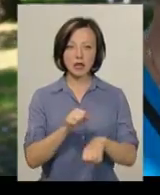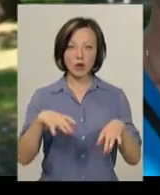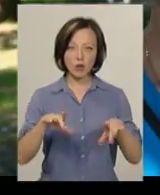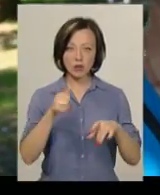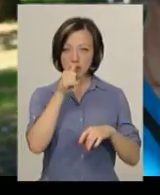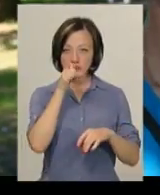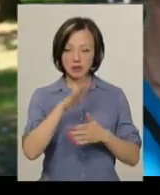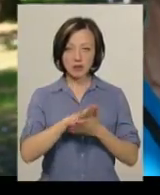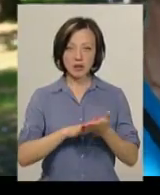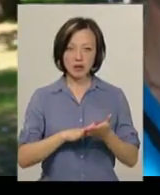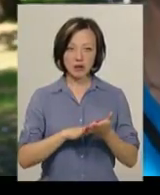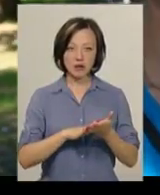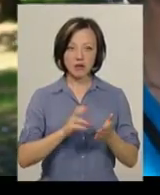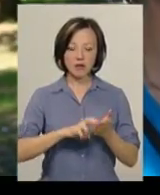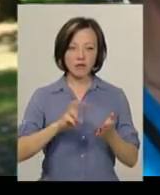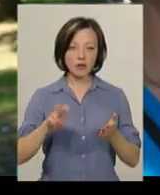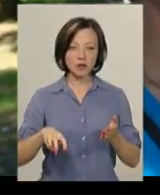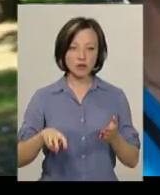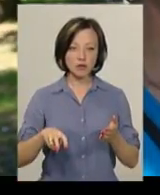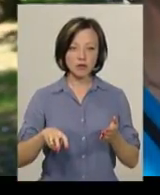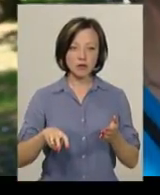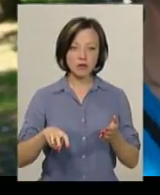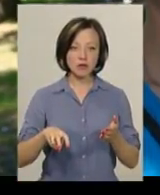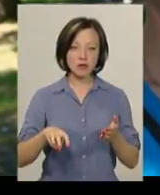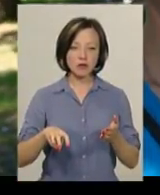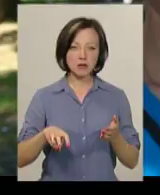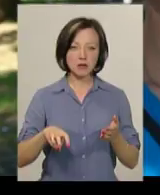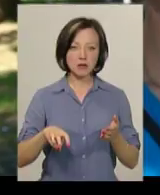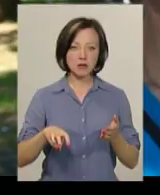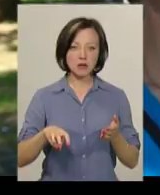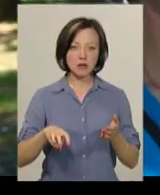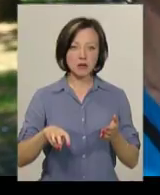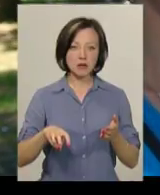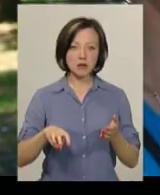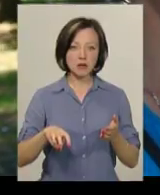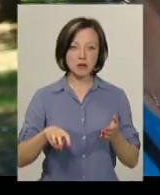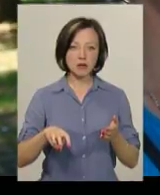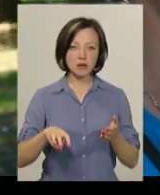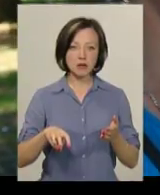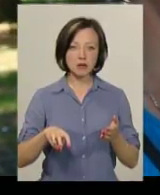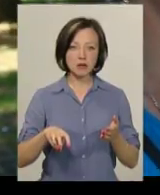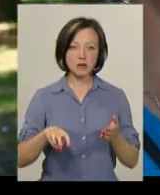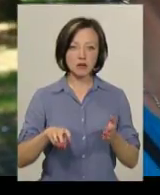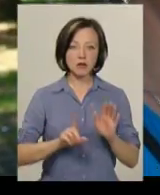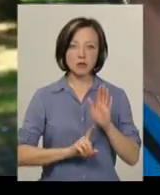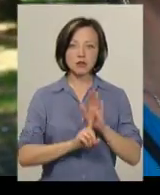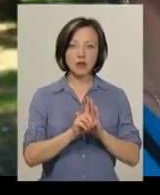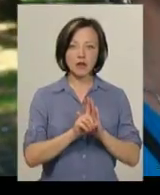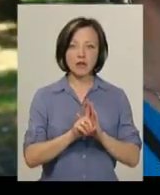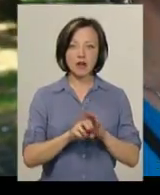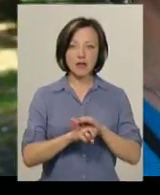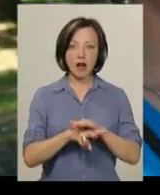не зміг далі їхати, він вийшов з машини на сигналку, ну, центральним ключем нажав і став тікати між